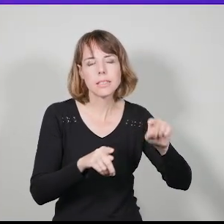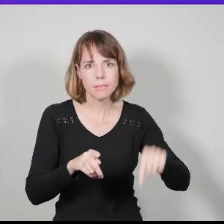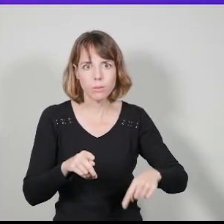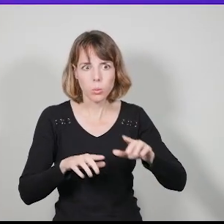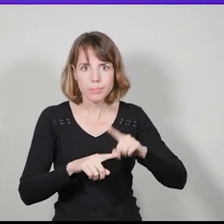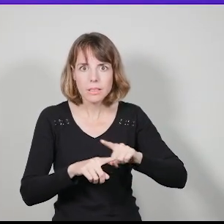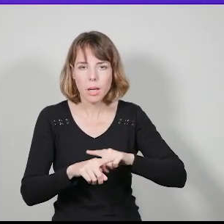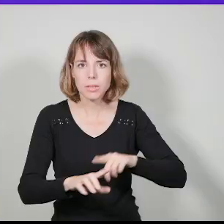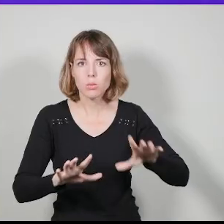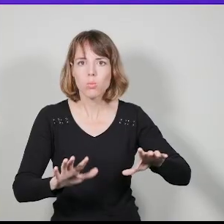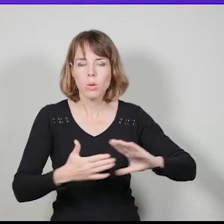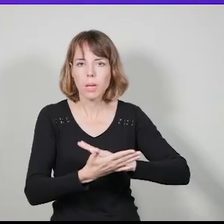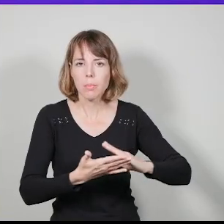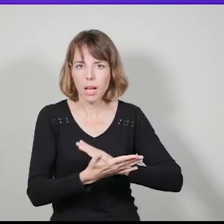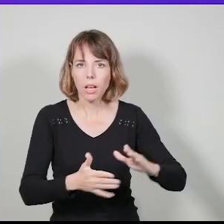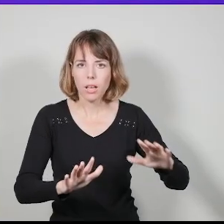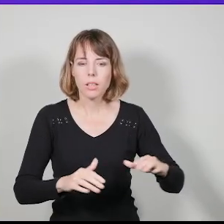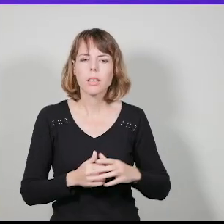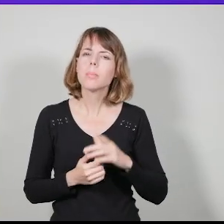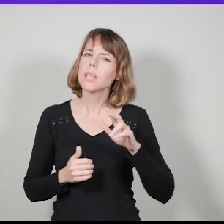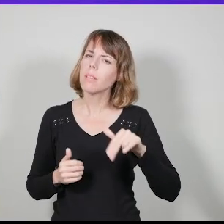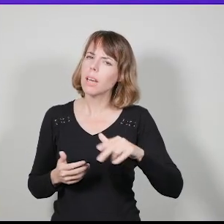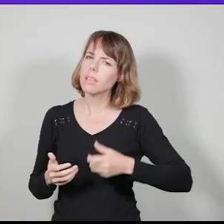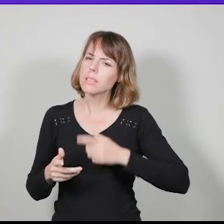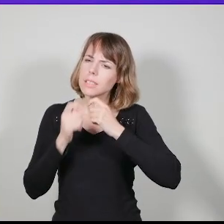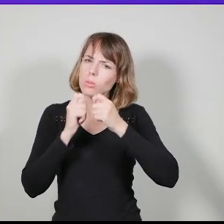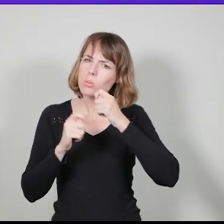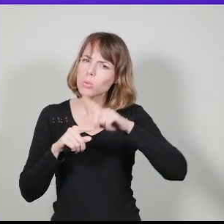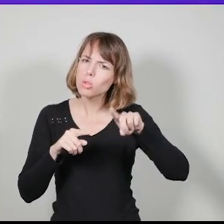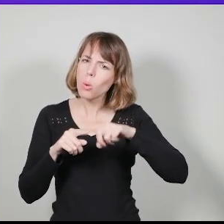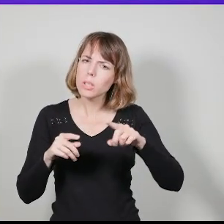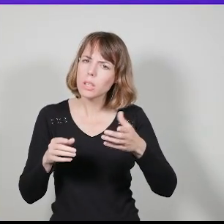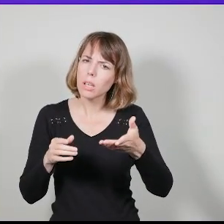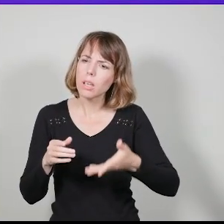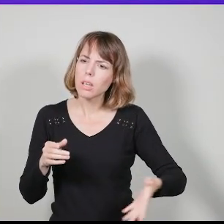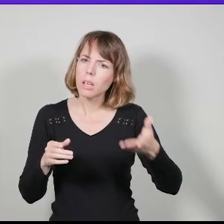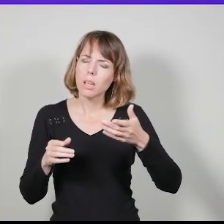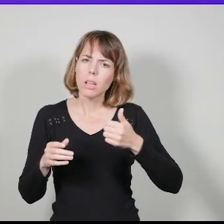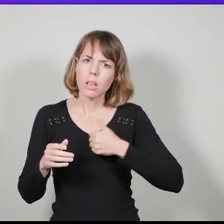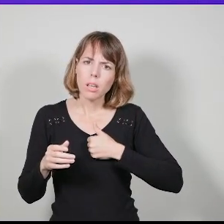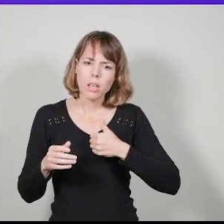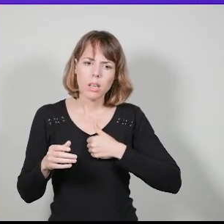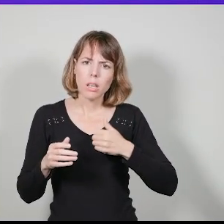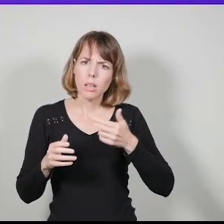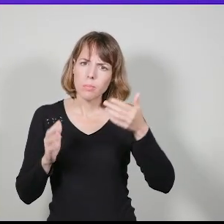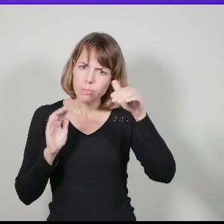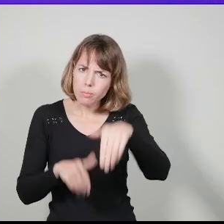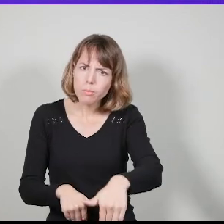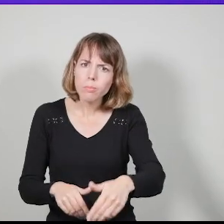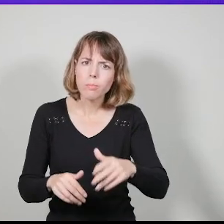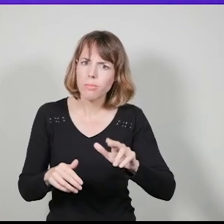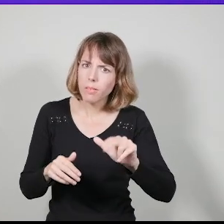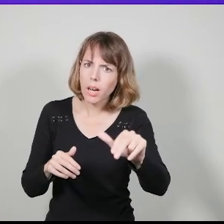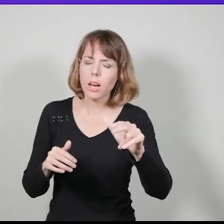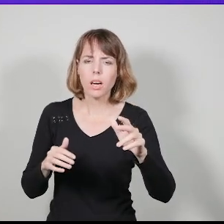parler de choses aussi sensibles. Ils vont parler de leur propre disparition, de la transmission. Oui, c'est des